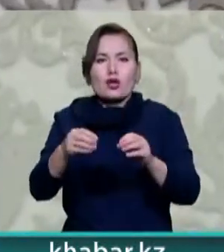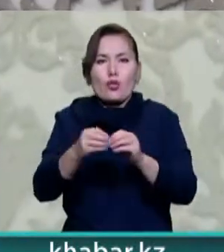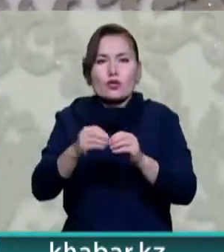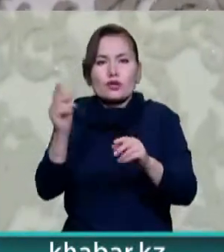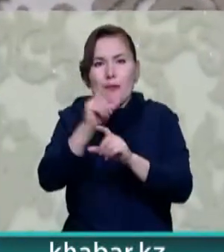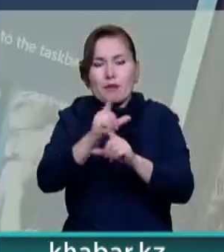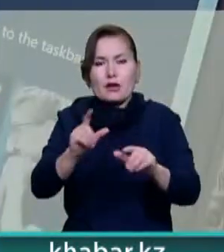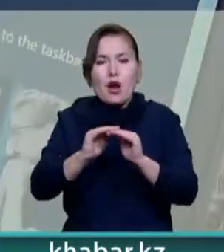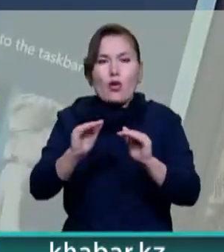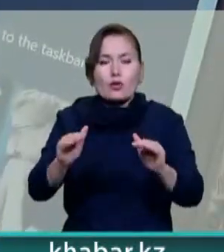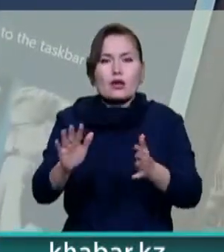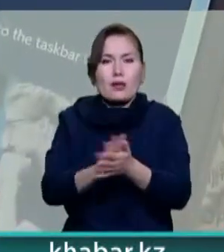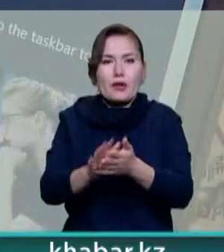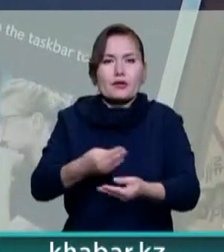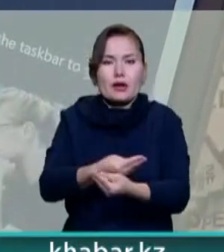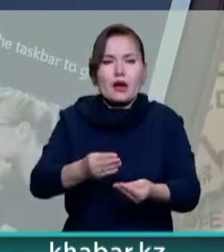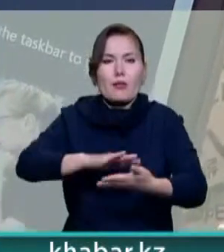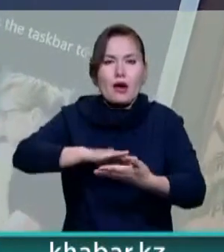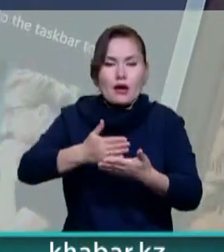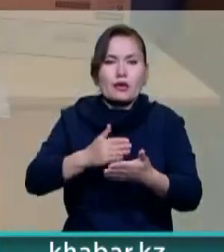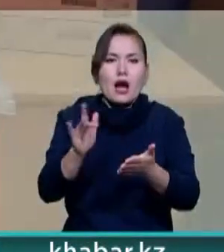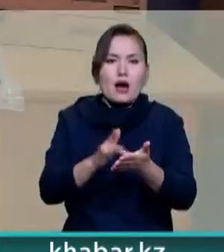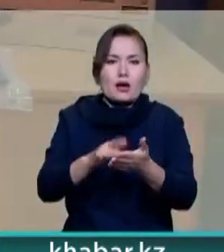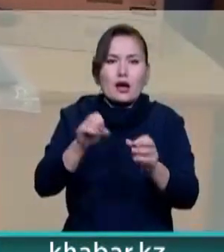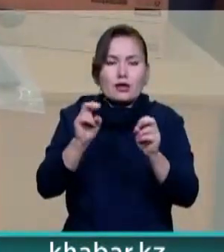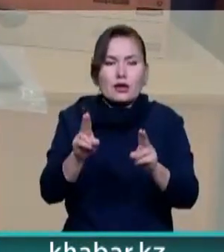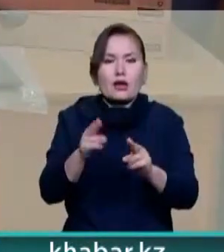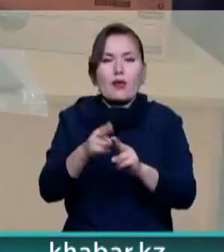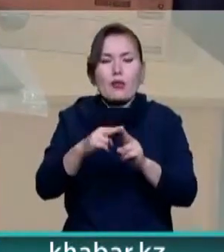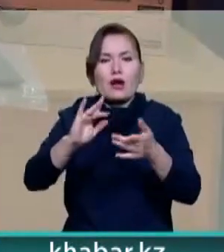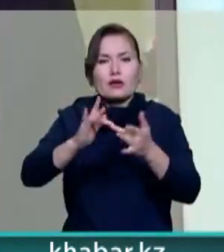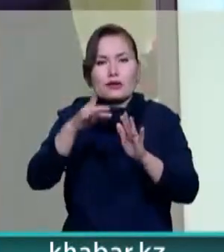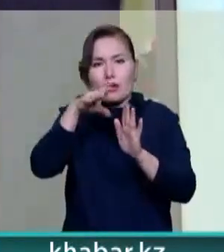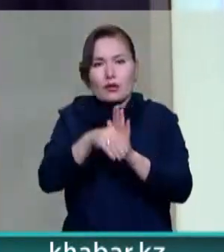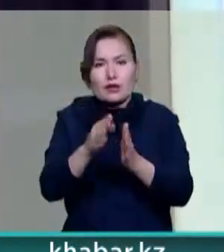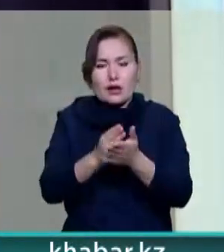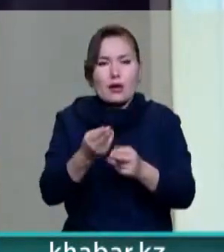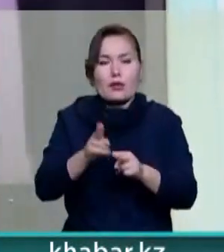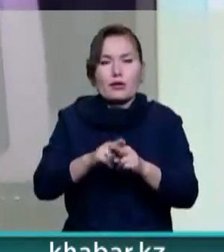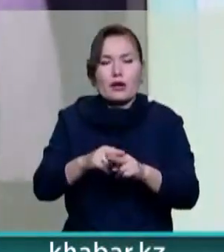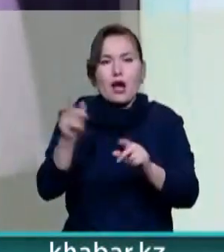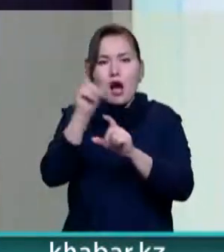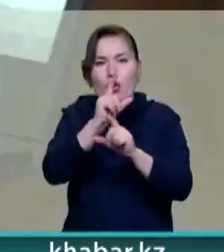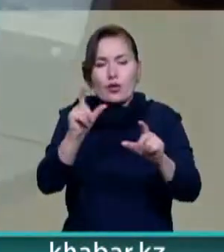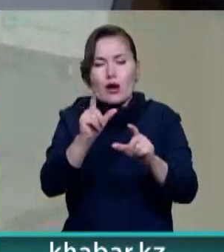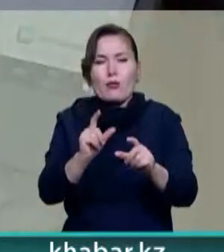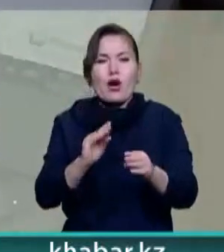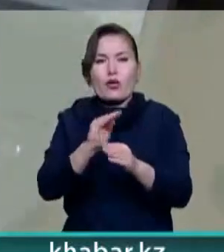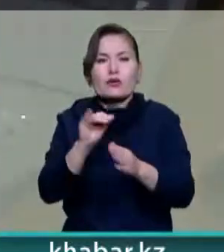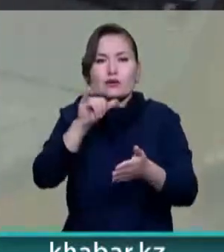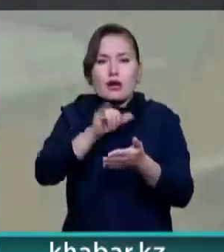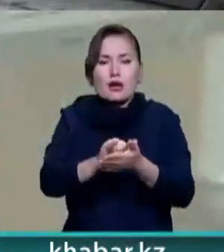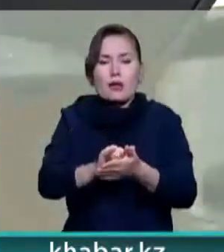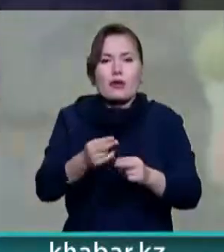оқушыларына үлестірілді. Ноутбуктар мен планшеттерге арнайы оқыту платформасы жүктелген. Білім ордаларына қосымша 100 роутер